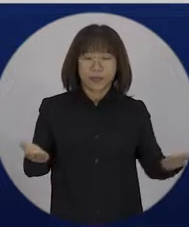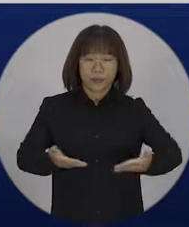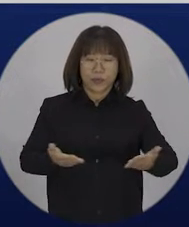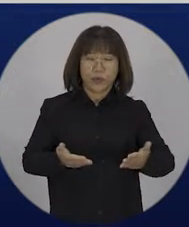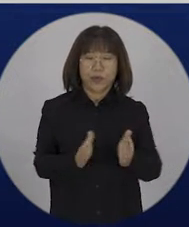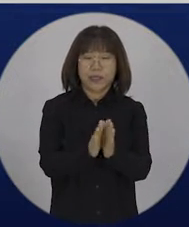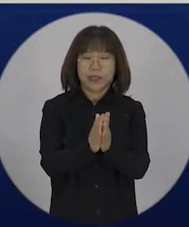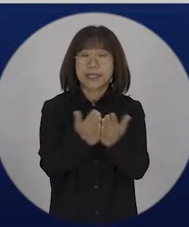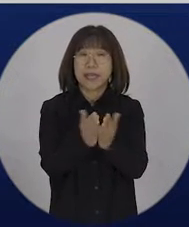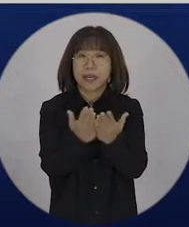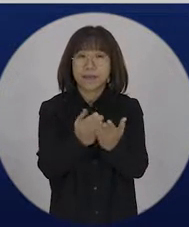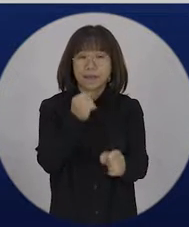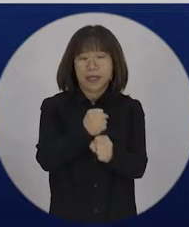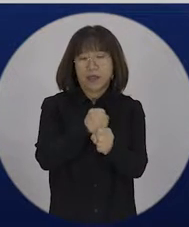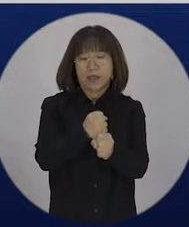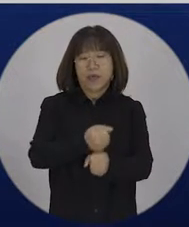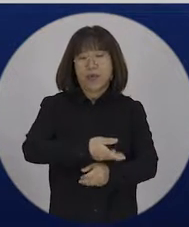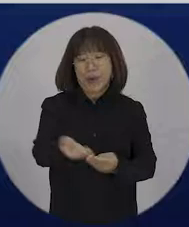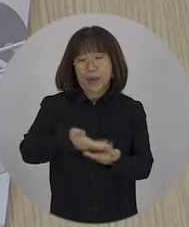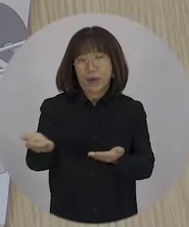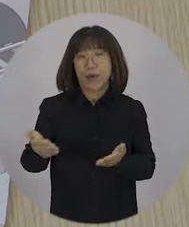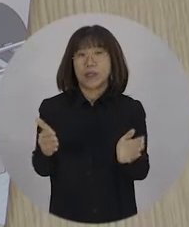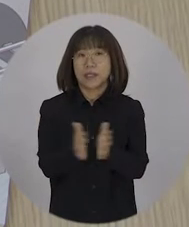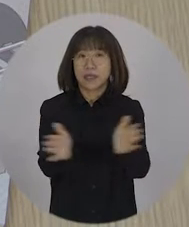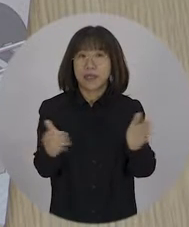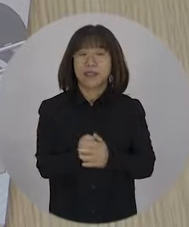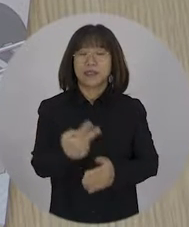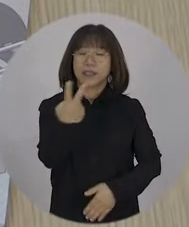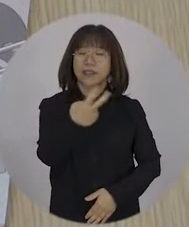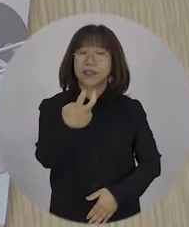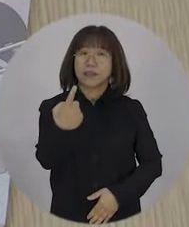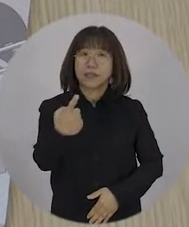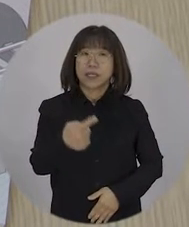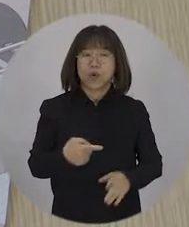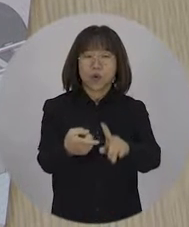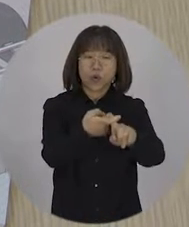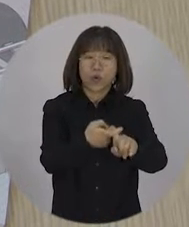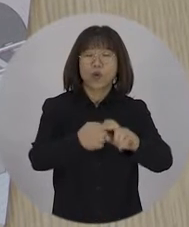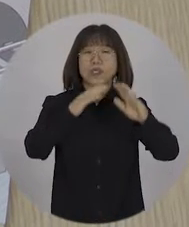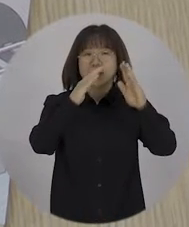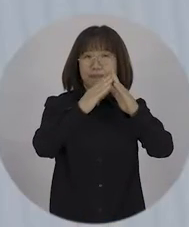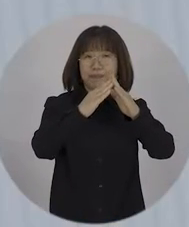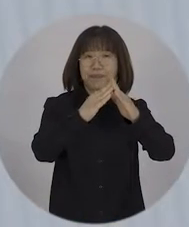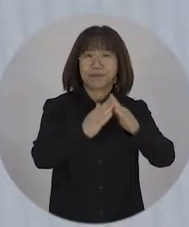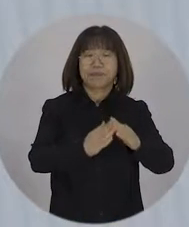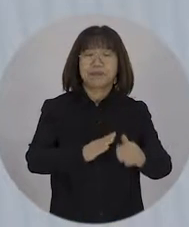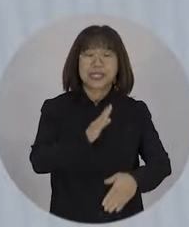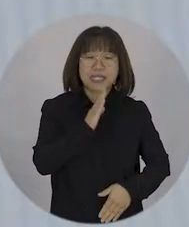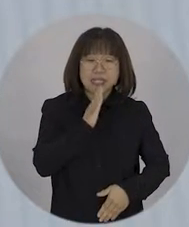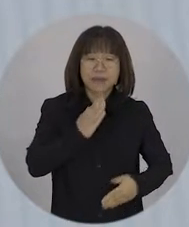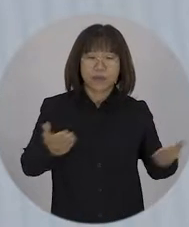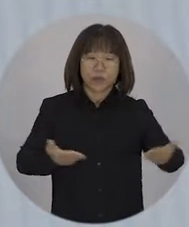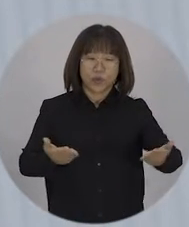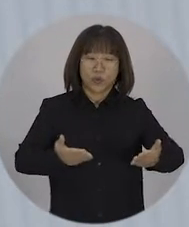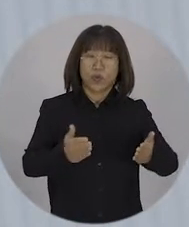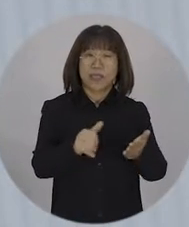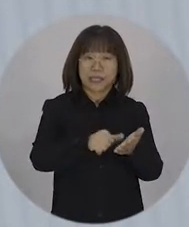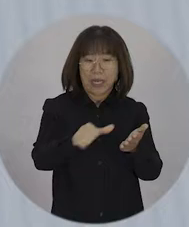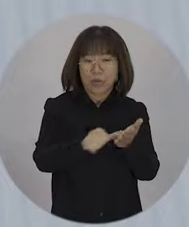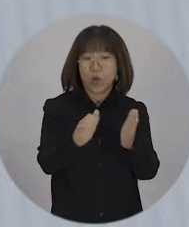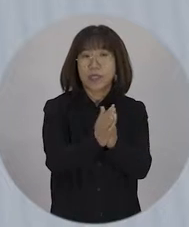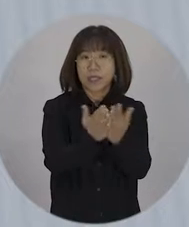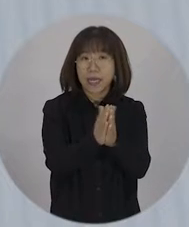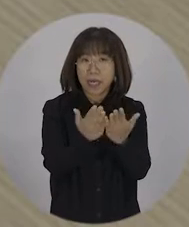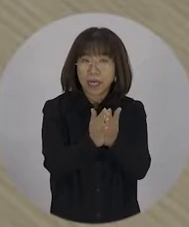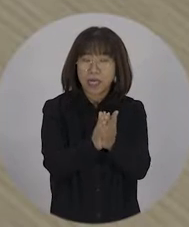제작해 배포에 나섰습니다 2021년 공동주택 관리실무 자료집은 방대하고 복잡해